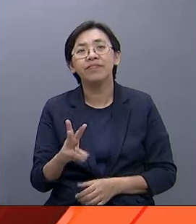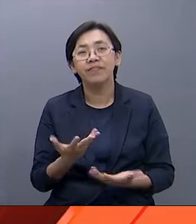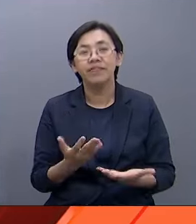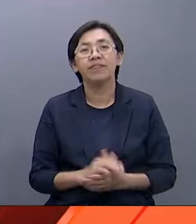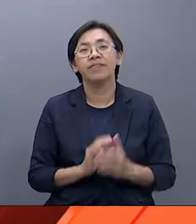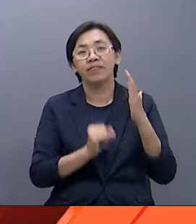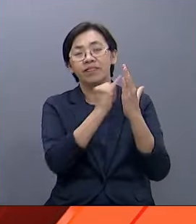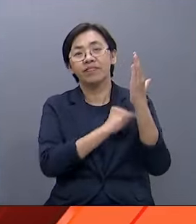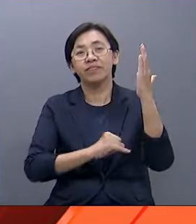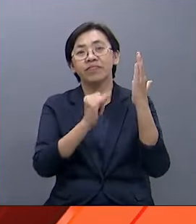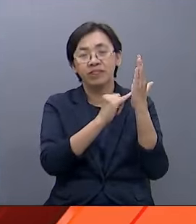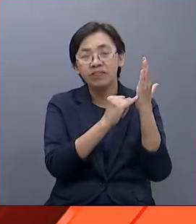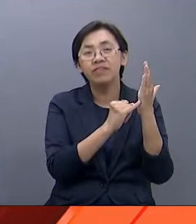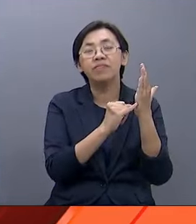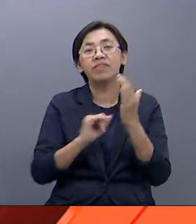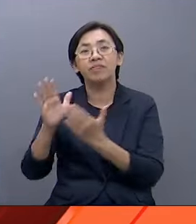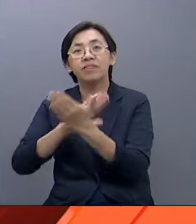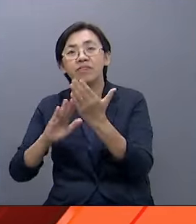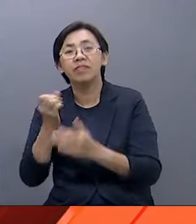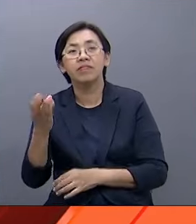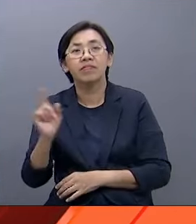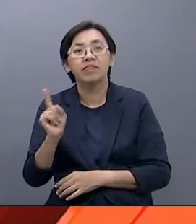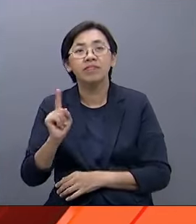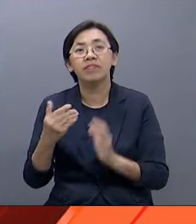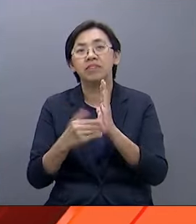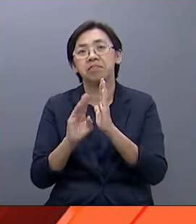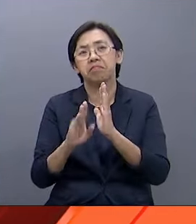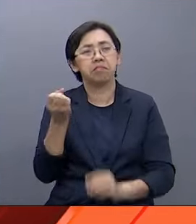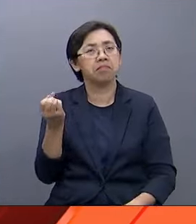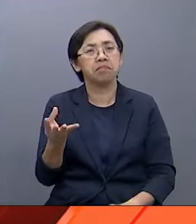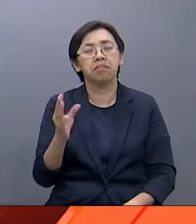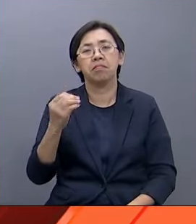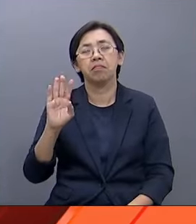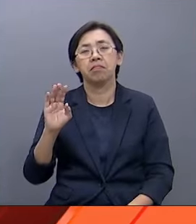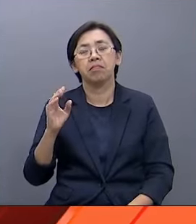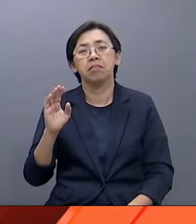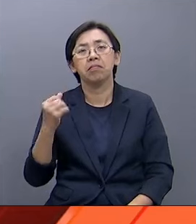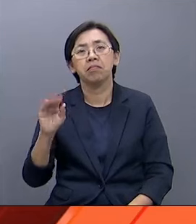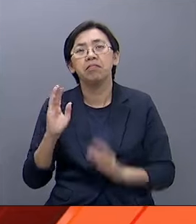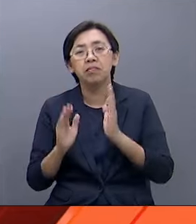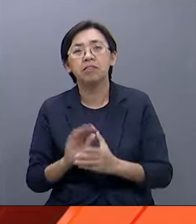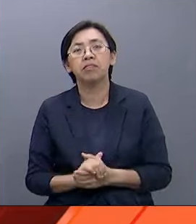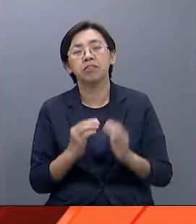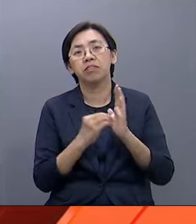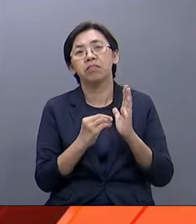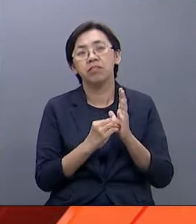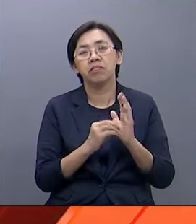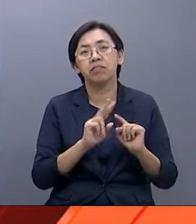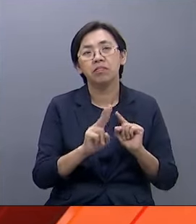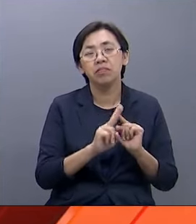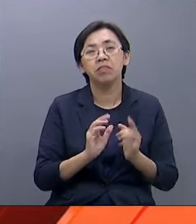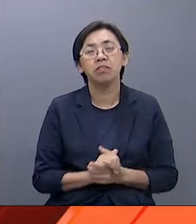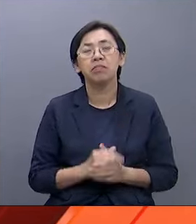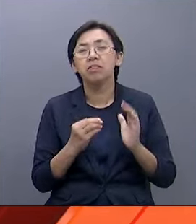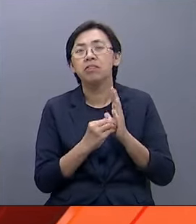จังหวัดสู่ประเทศส่วนใหญ่จะไปกระจุกกันที่บุรีรัมย์มากที่สุด14คนรองลงมาก็จะเป็นกรุงเทพฯซึ่งกรุงเทพฯผู้